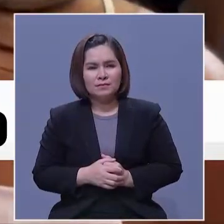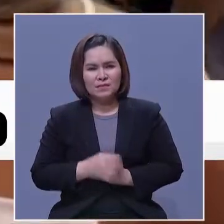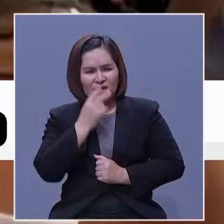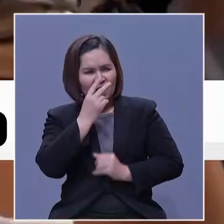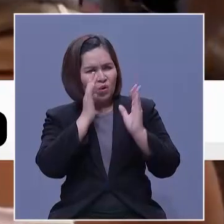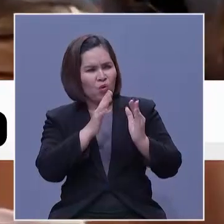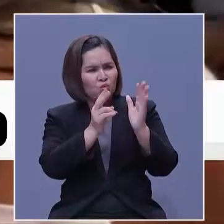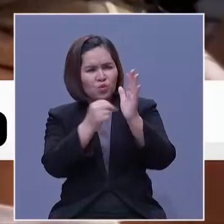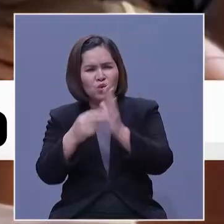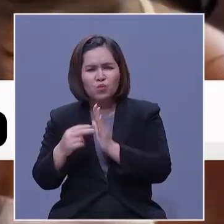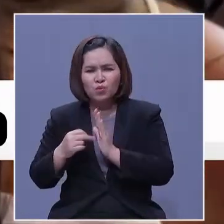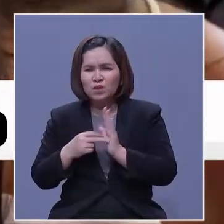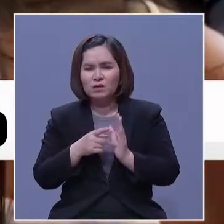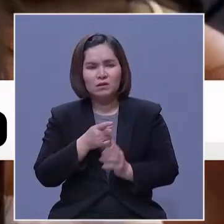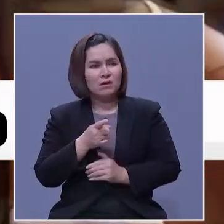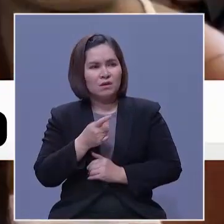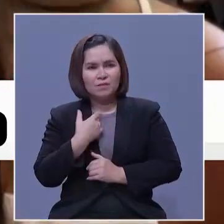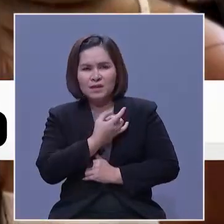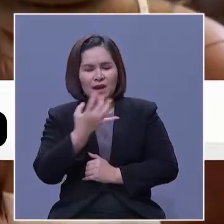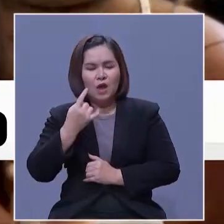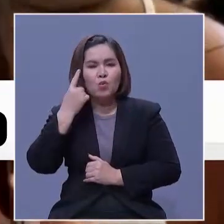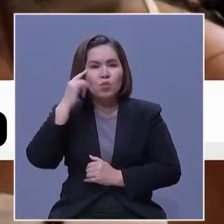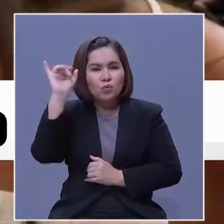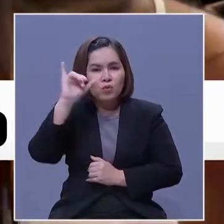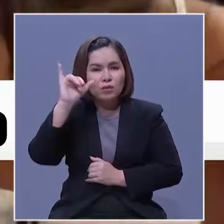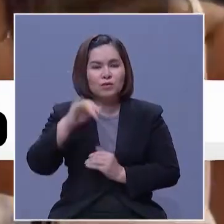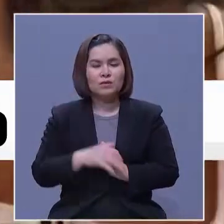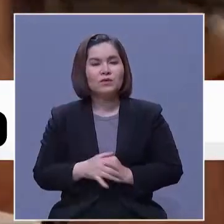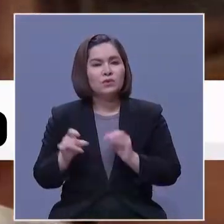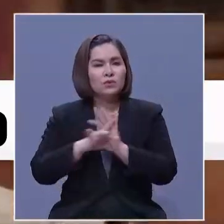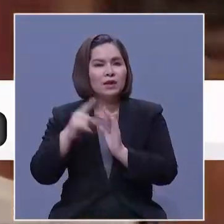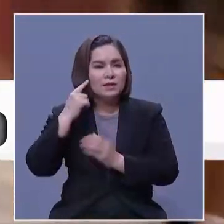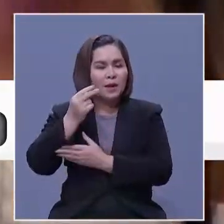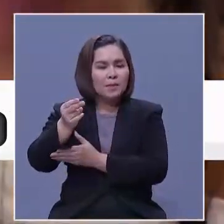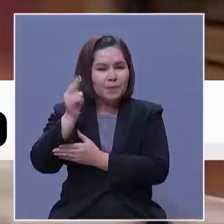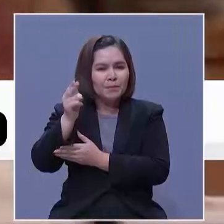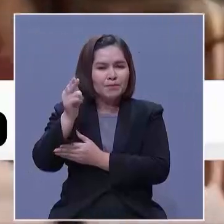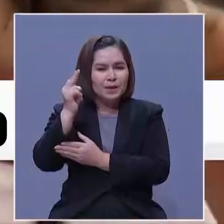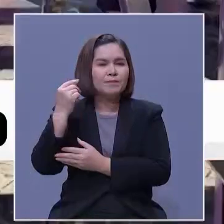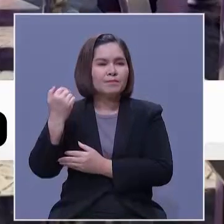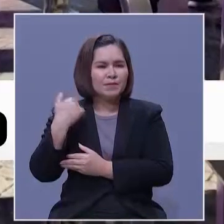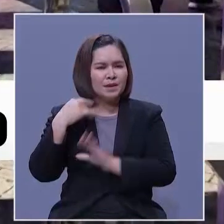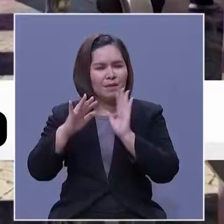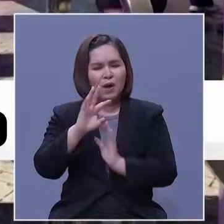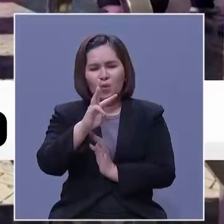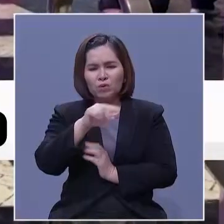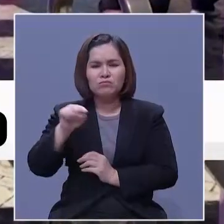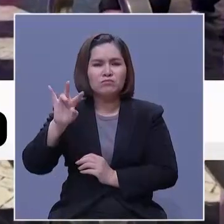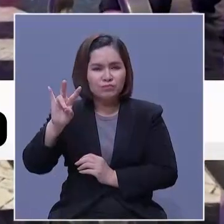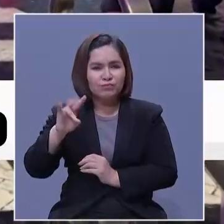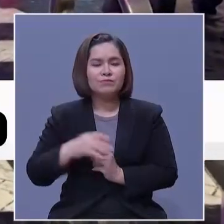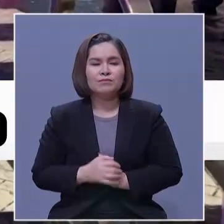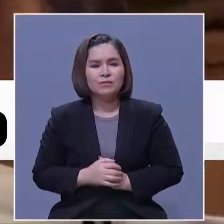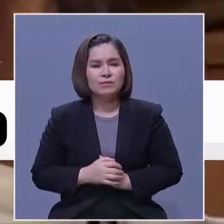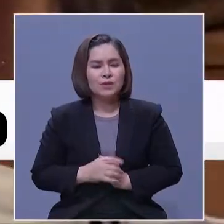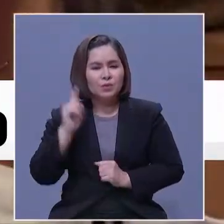วิ่งเต็มไปหมดแต่ตอนนั้นยังไม่รู้ว่าเกิดอะไรขึ้นก่อนจะได้ยินเสียงปืนดังหลายครั้งราวๆ 6-7 นัดซึ่งเธอเ